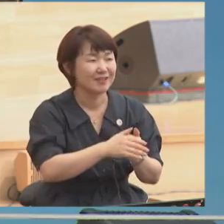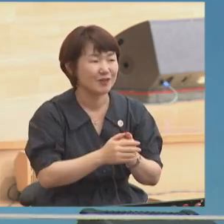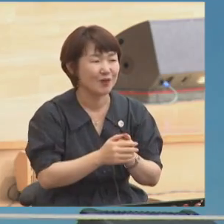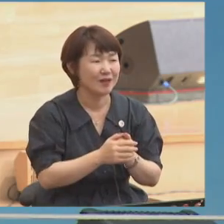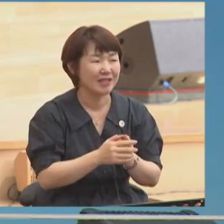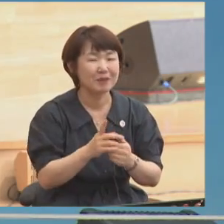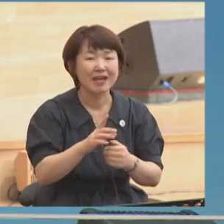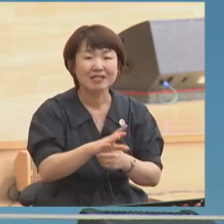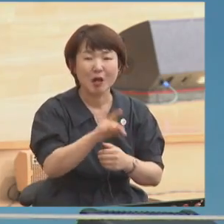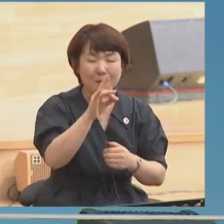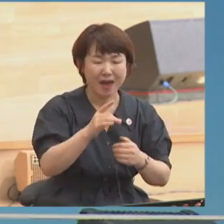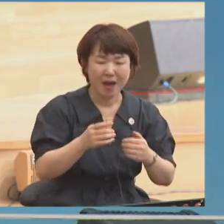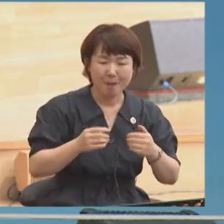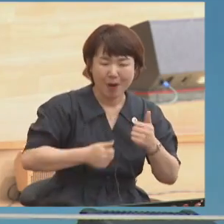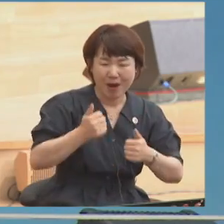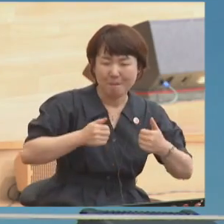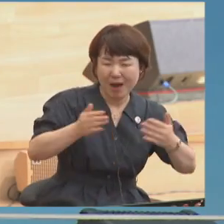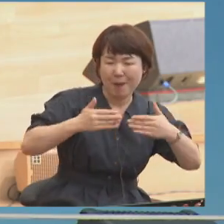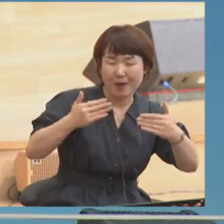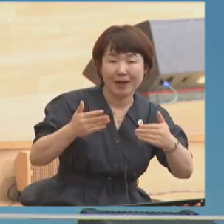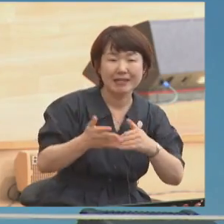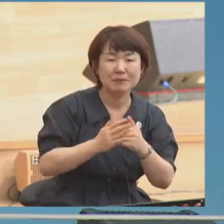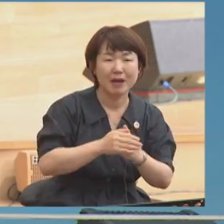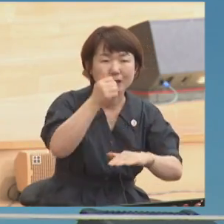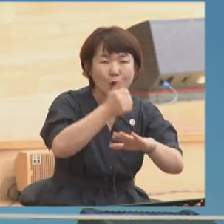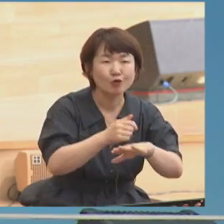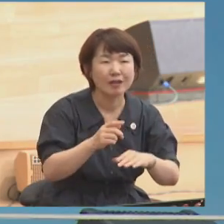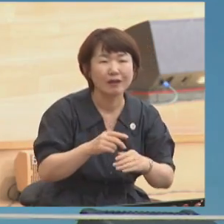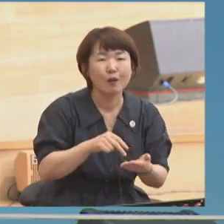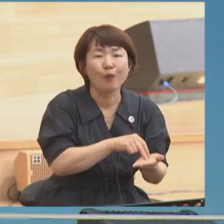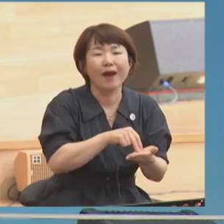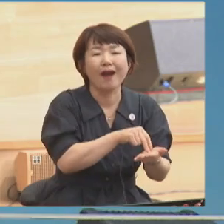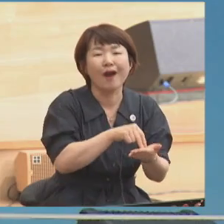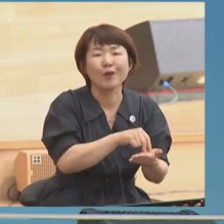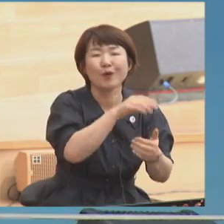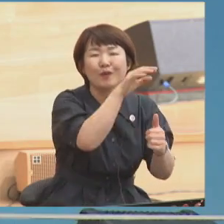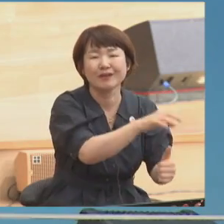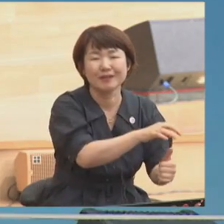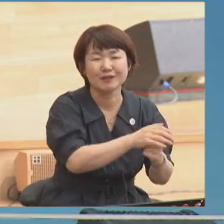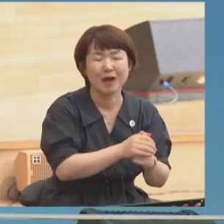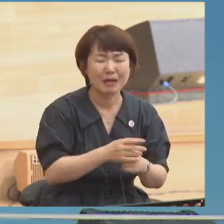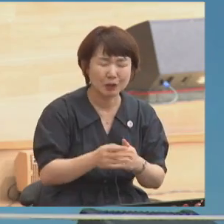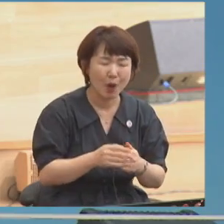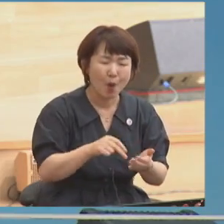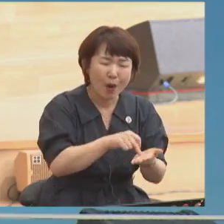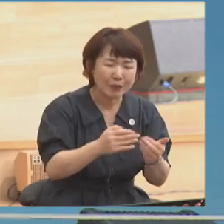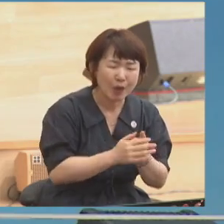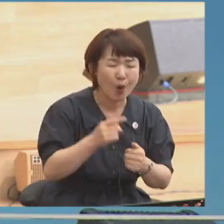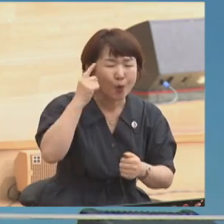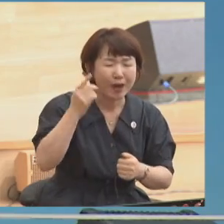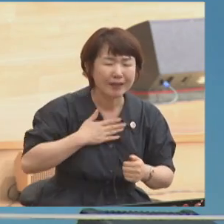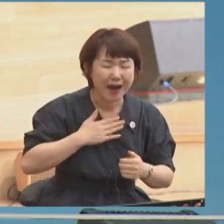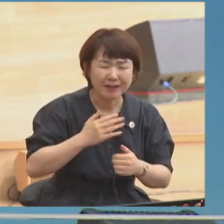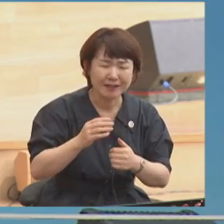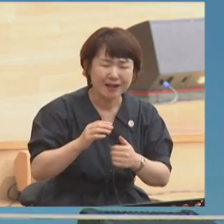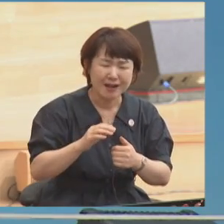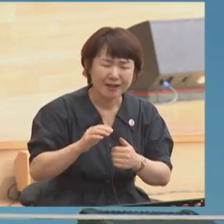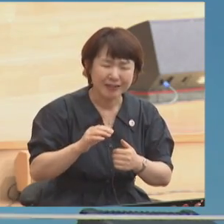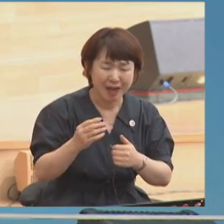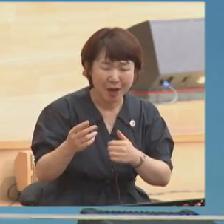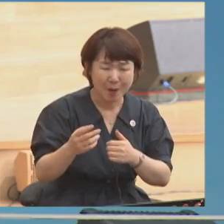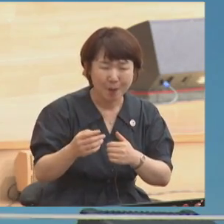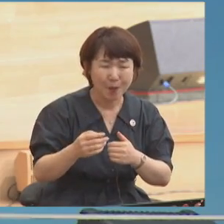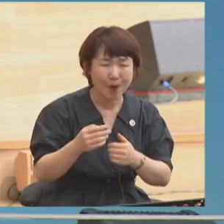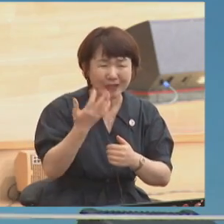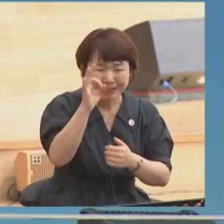화를 막 쏟아부었던 사람 더 외로워하죠. 그리고 또 외롭다고 왜 나를 안 알아주냐고